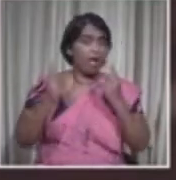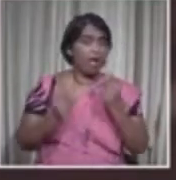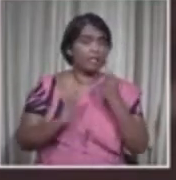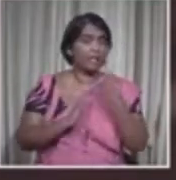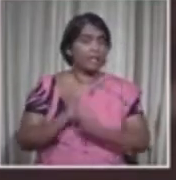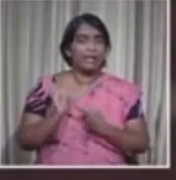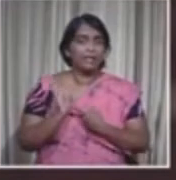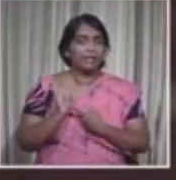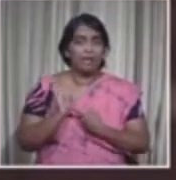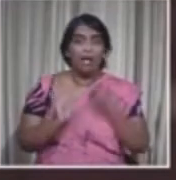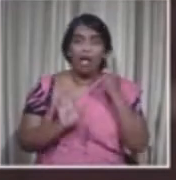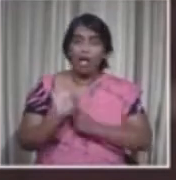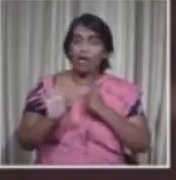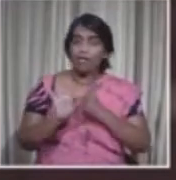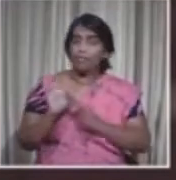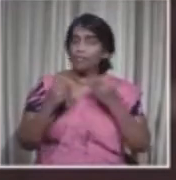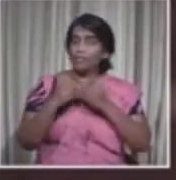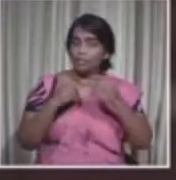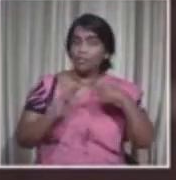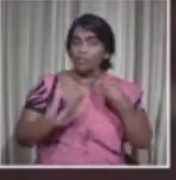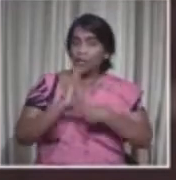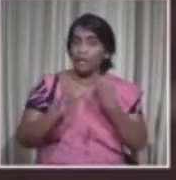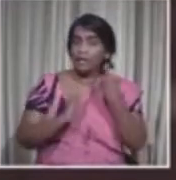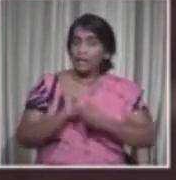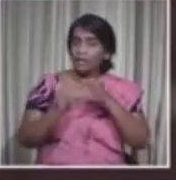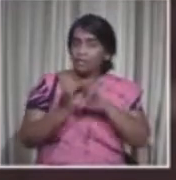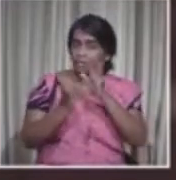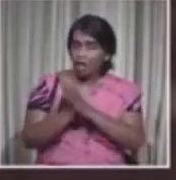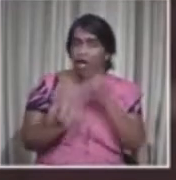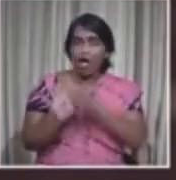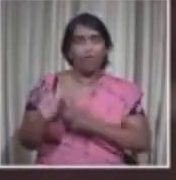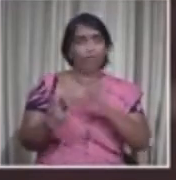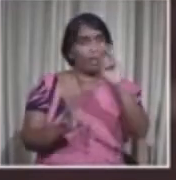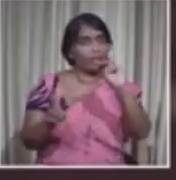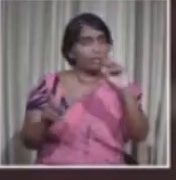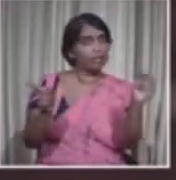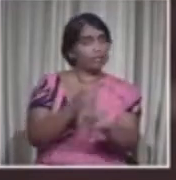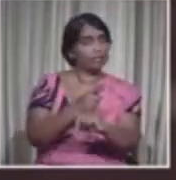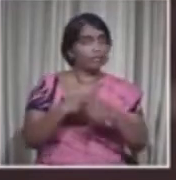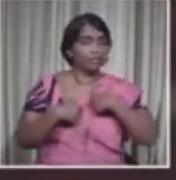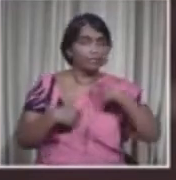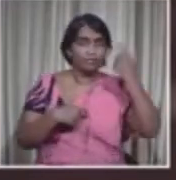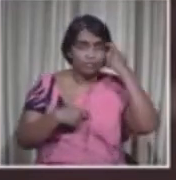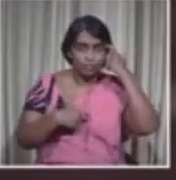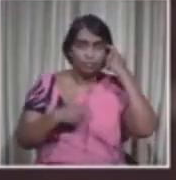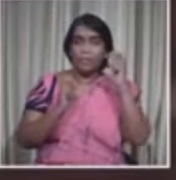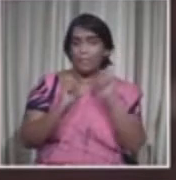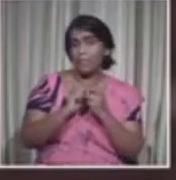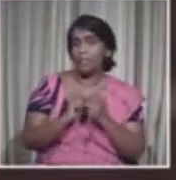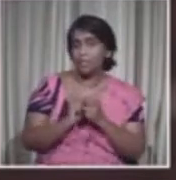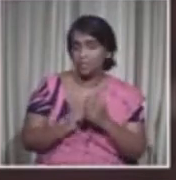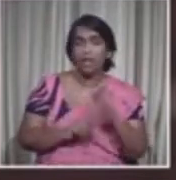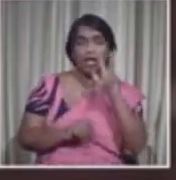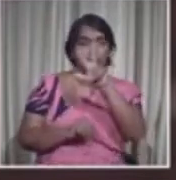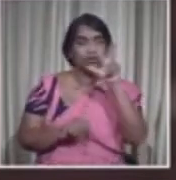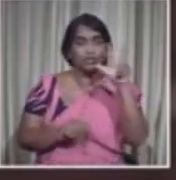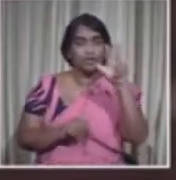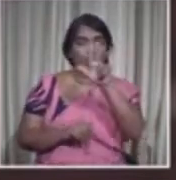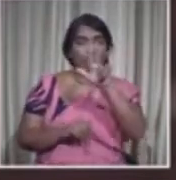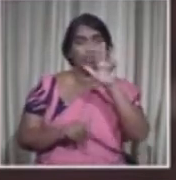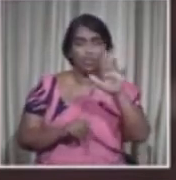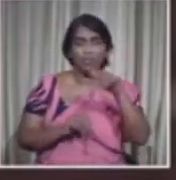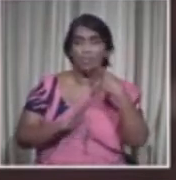ගැන අවුරුදු ගණන් හදිසි නීතිය මේ රටේ අපි දැක්කා අවුරුදු 30ක යුද්ධයක් අපි දැක්කා 83 ඇති ඇති ප්‍රශ්න නිසා 88 89 මේ